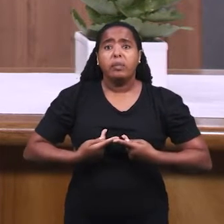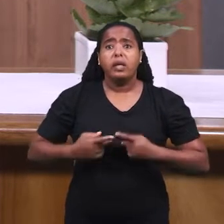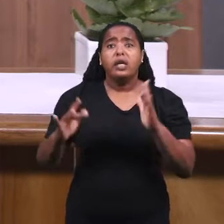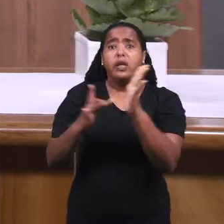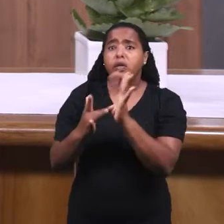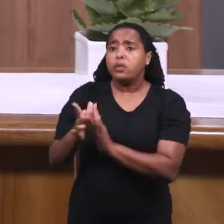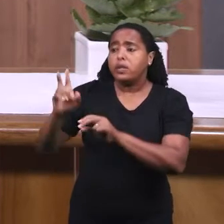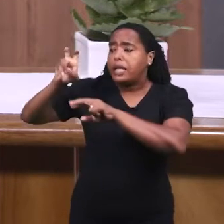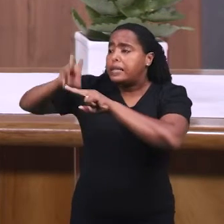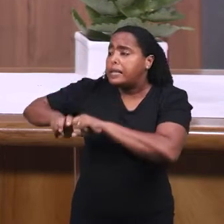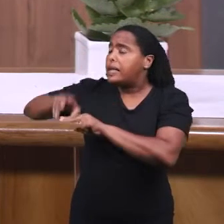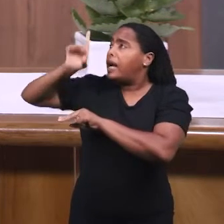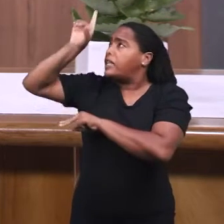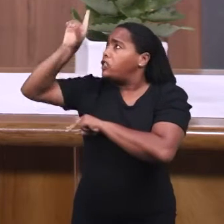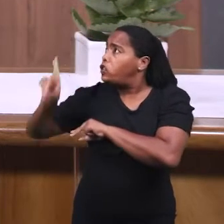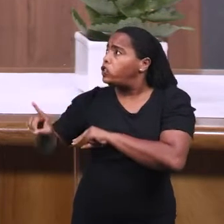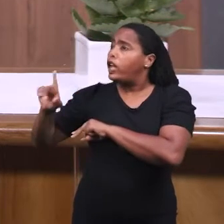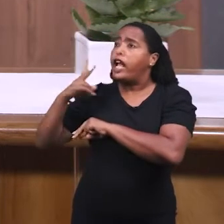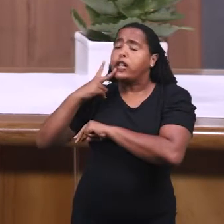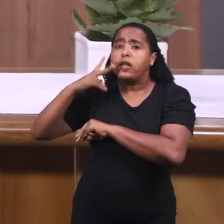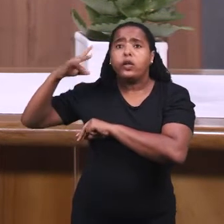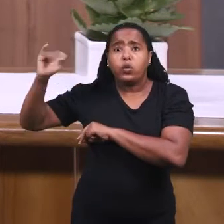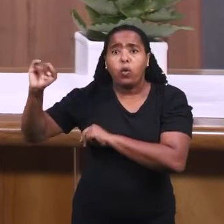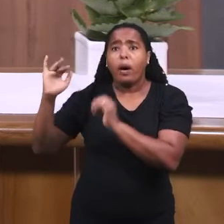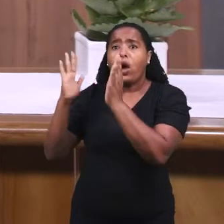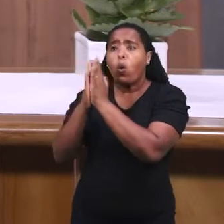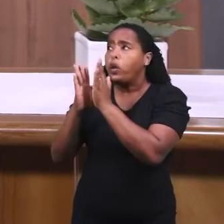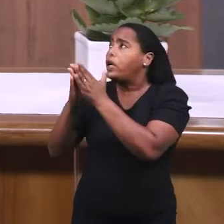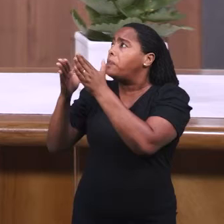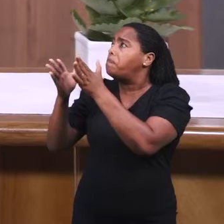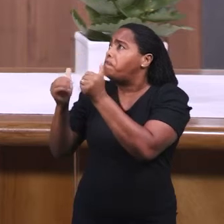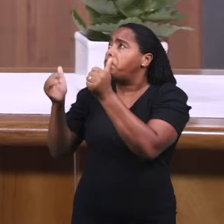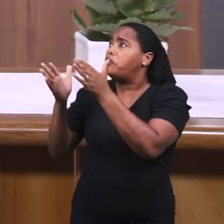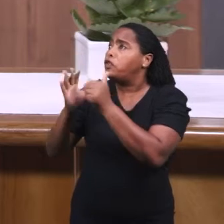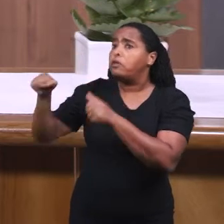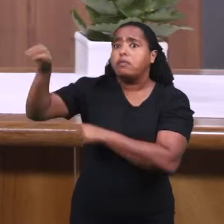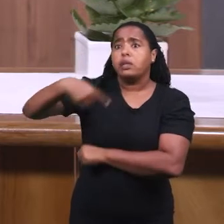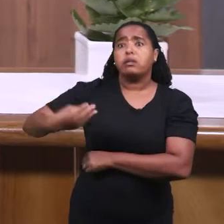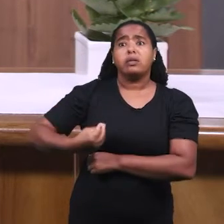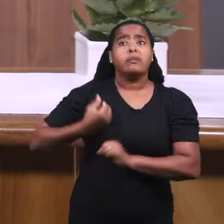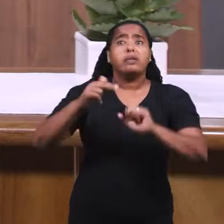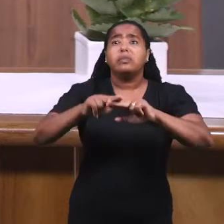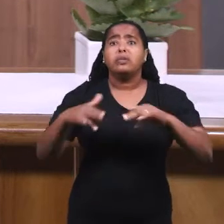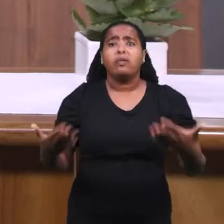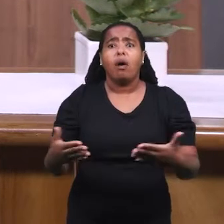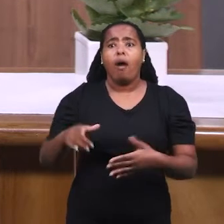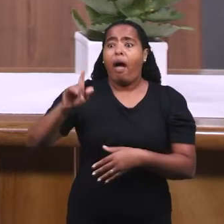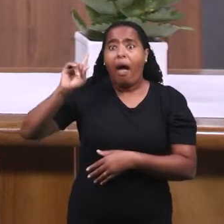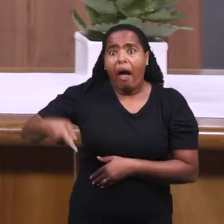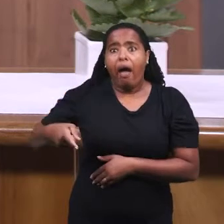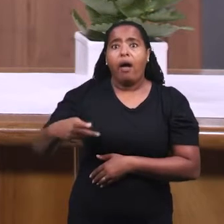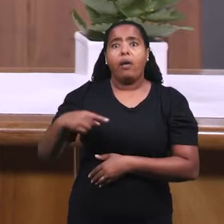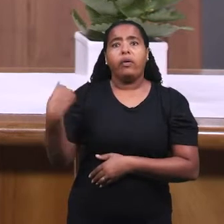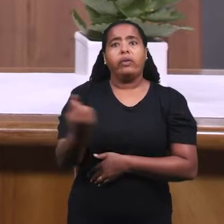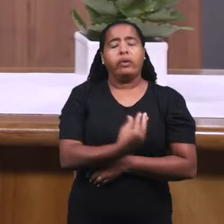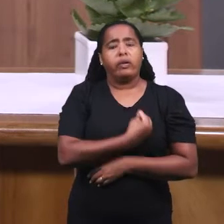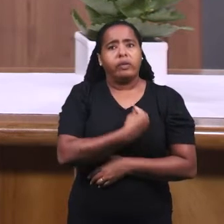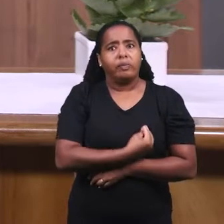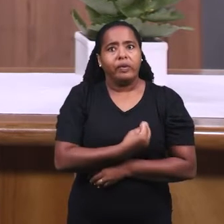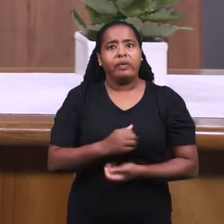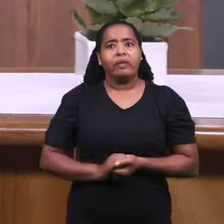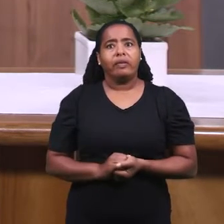человека. Он одесную Бога Отца и ходатайствует о нас, потому что Он друг каждого из нас.